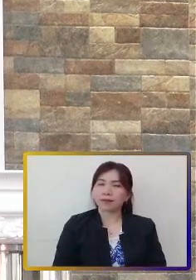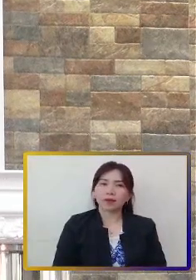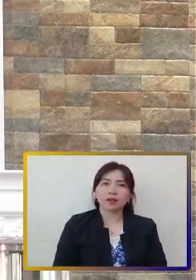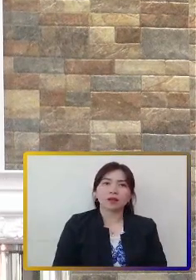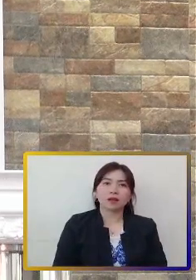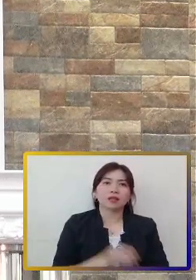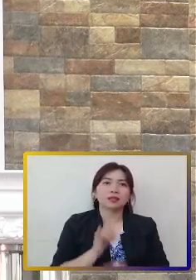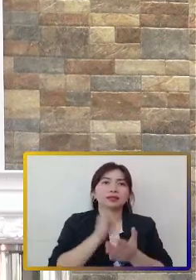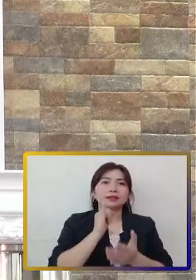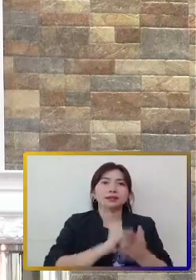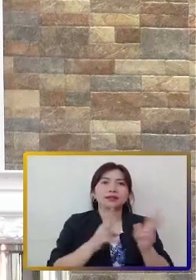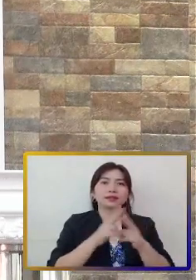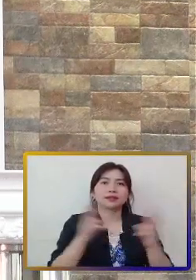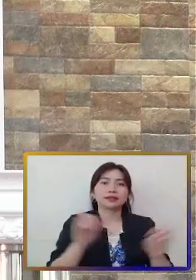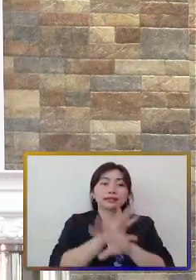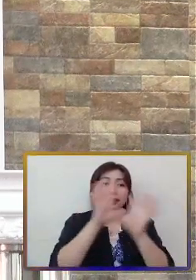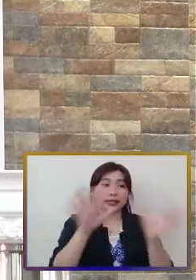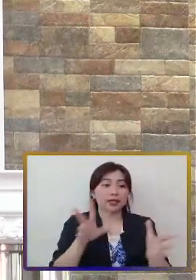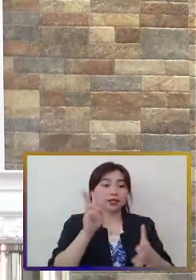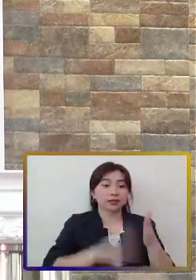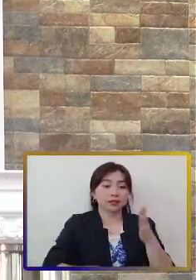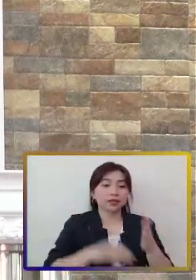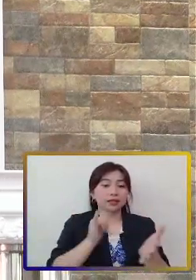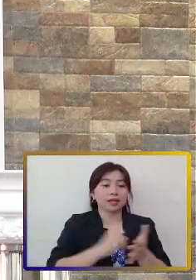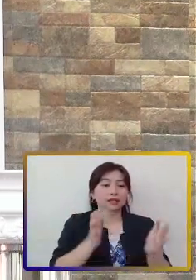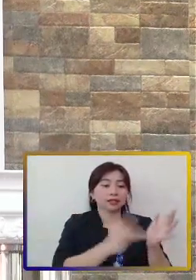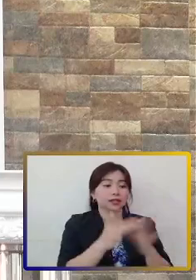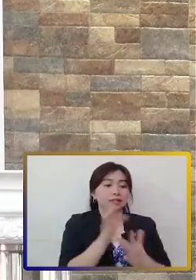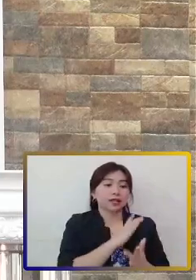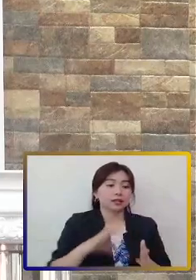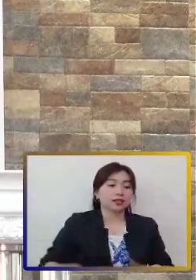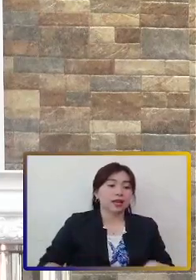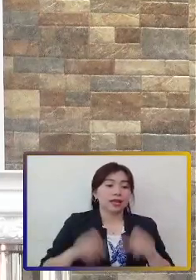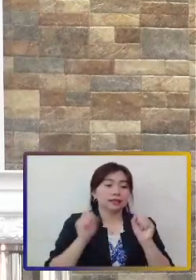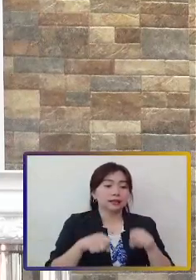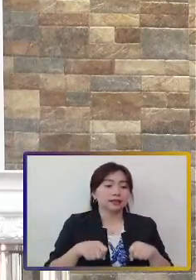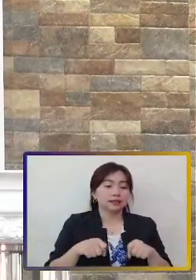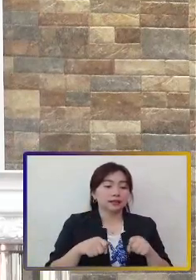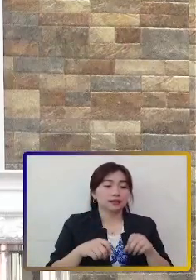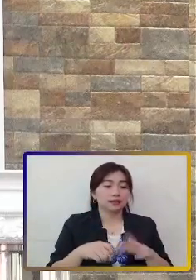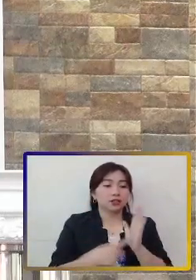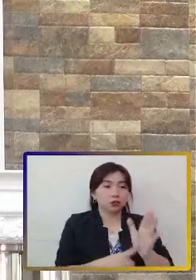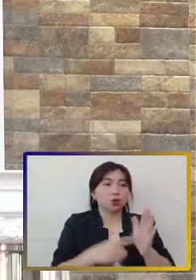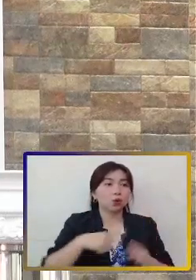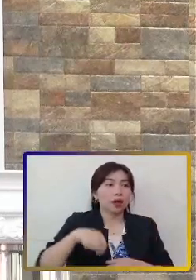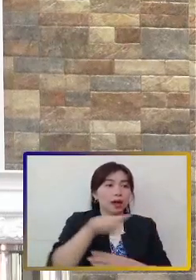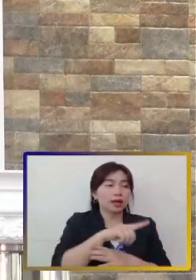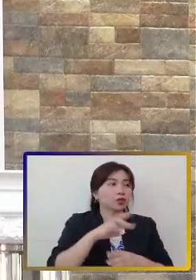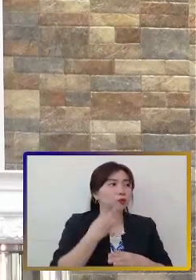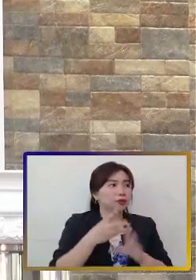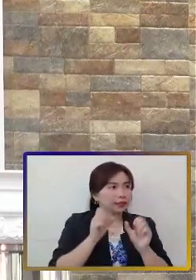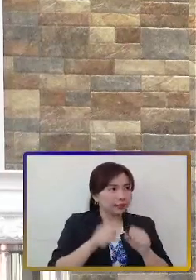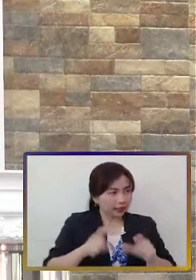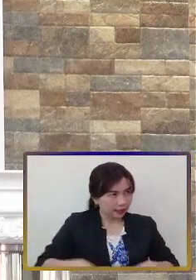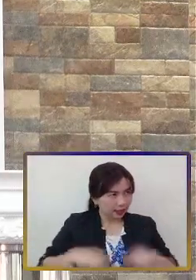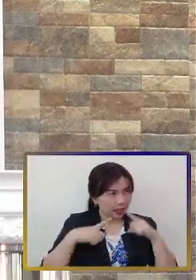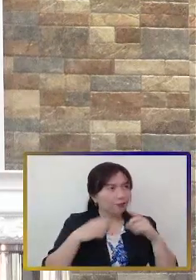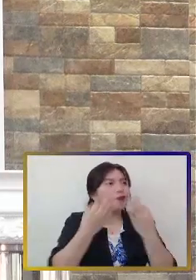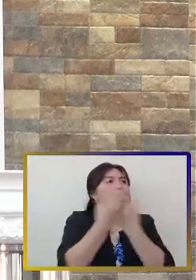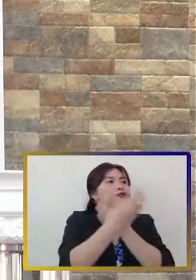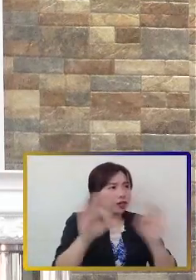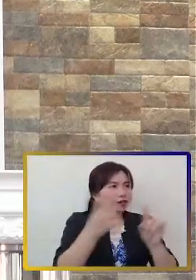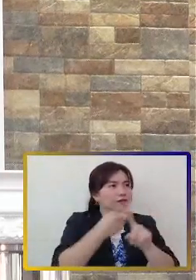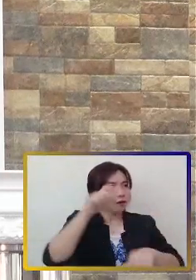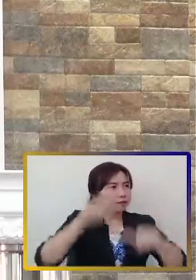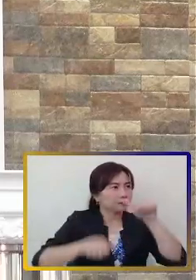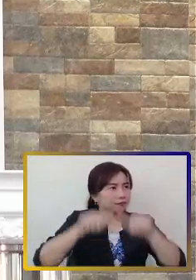clear passage that the Lord himself assures us that we can live in freedom of doubt because we only